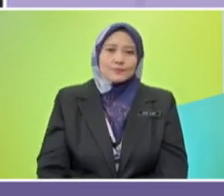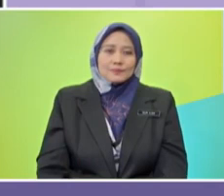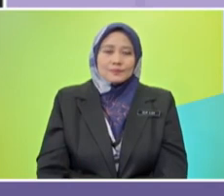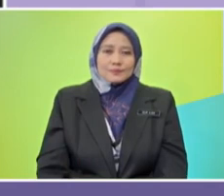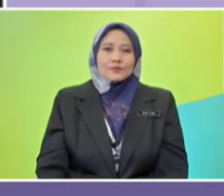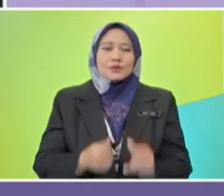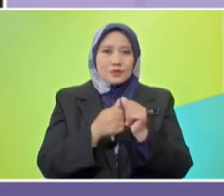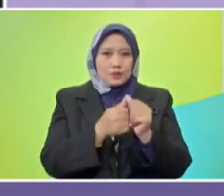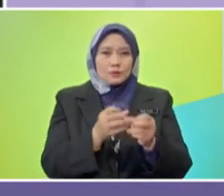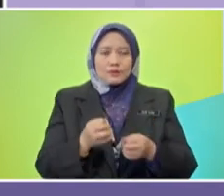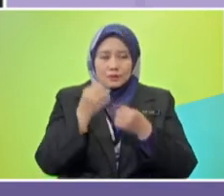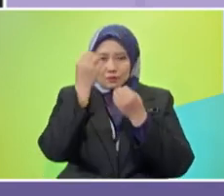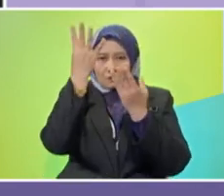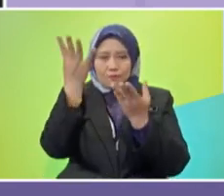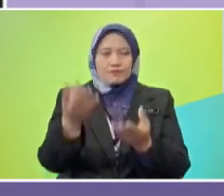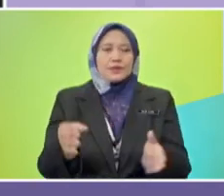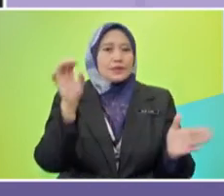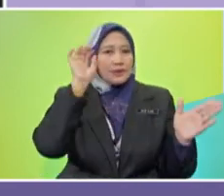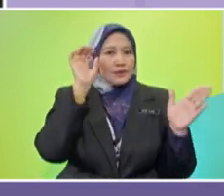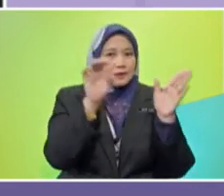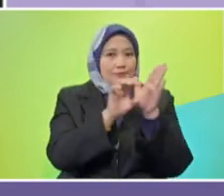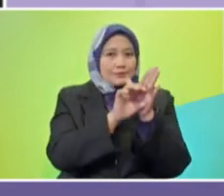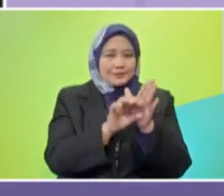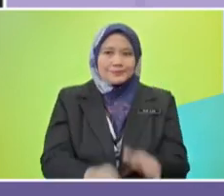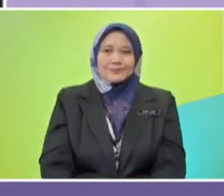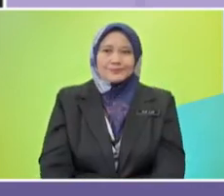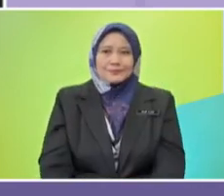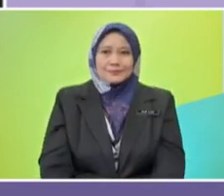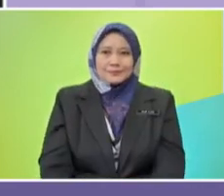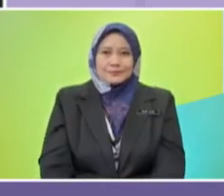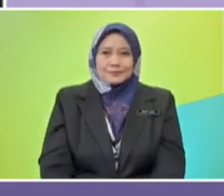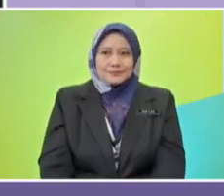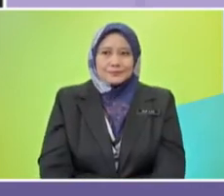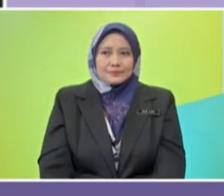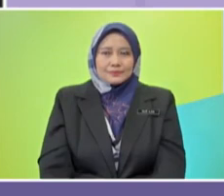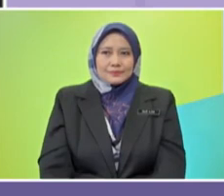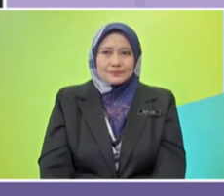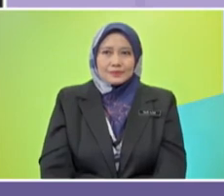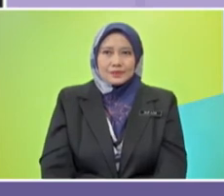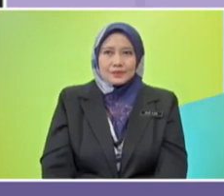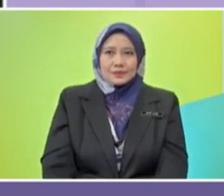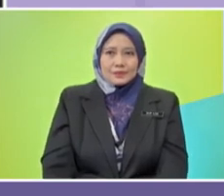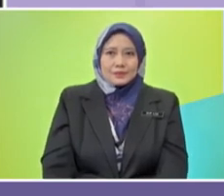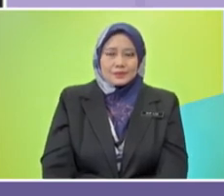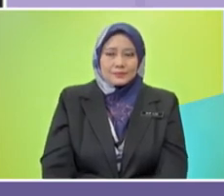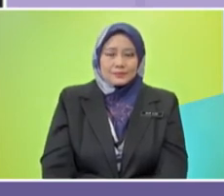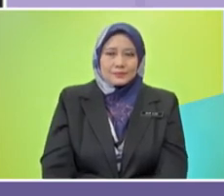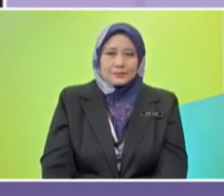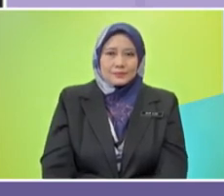Sila angkat tangan. Sila angkat siapa tangan. Siapa jawab, angkat tangan. Okey, Alisha ke kedua. Amni dulu?